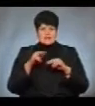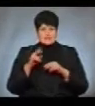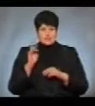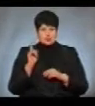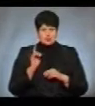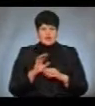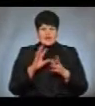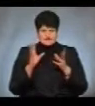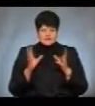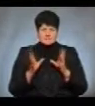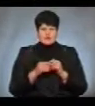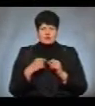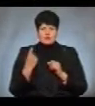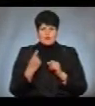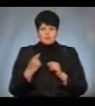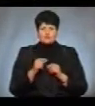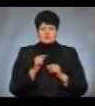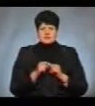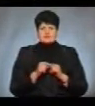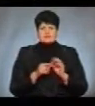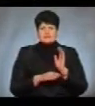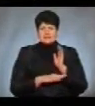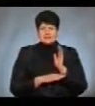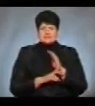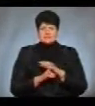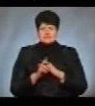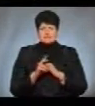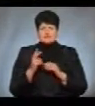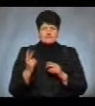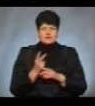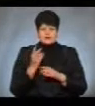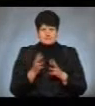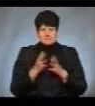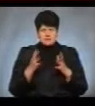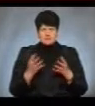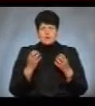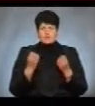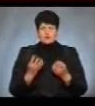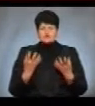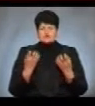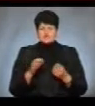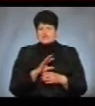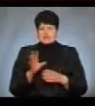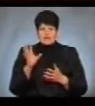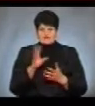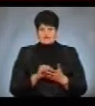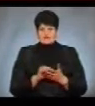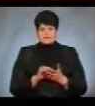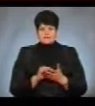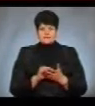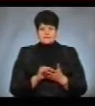в загальному в області їх дерев'яних церков вдвічі більше, просто ще не всі відповідно